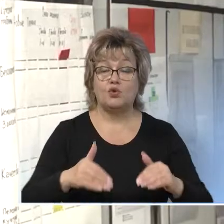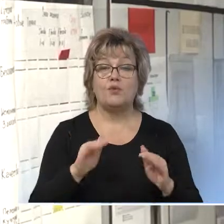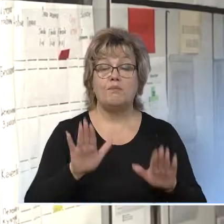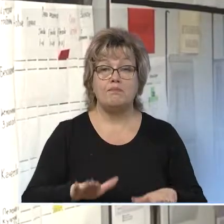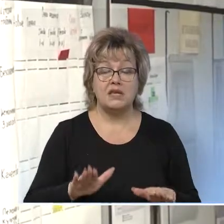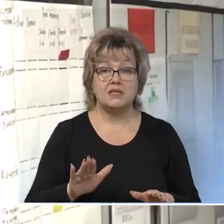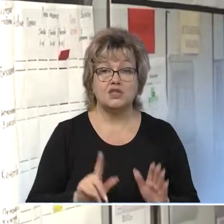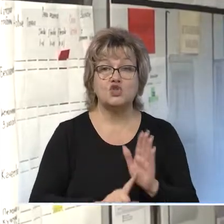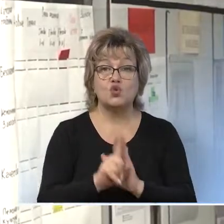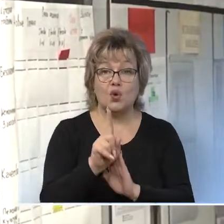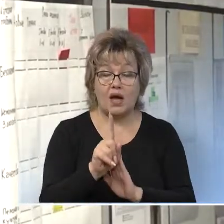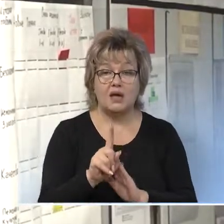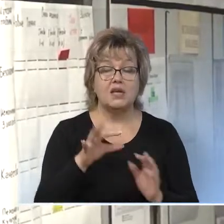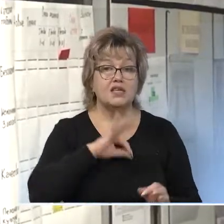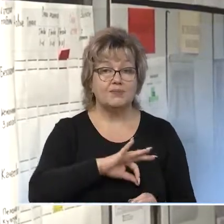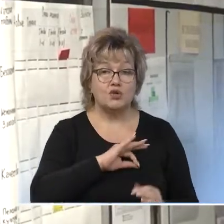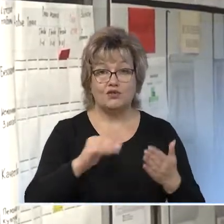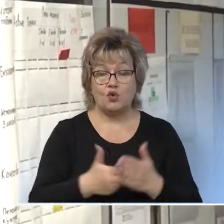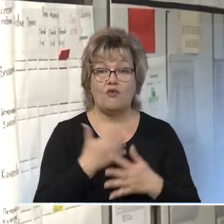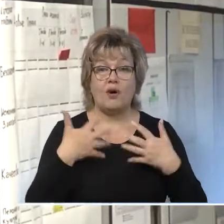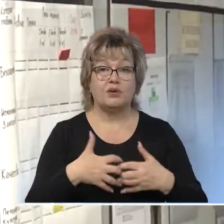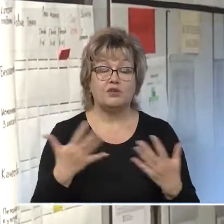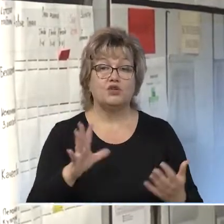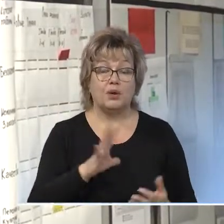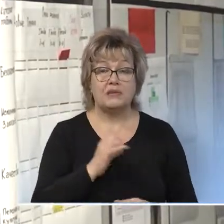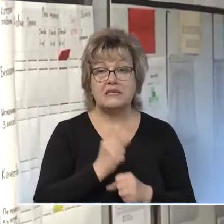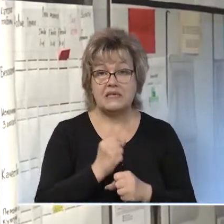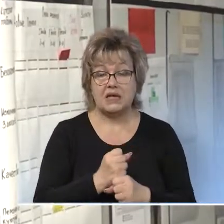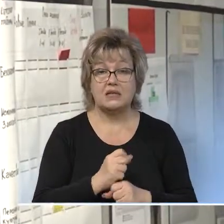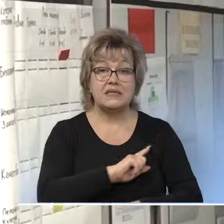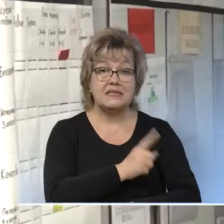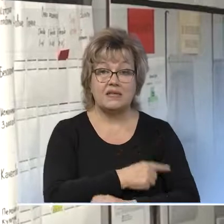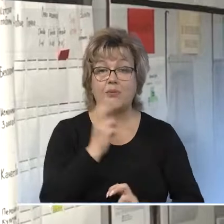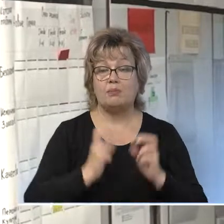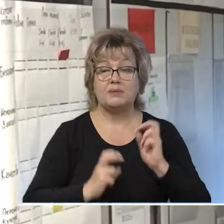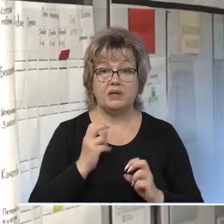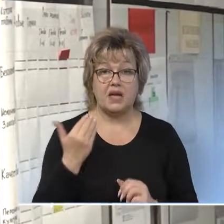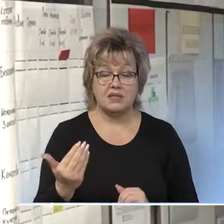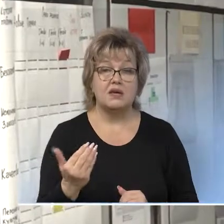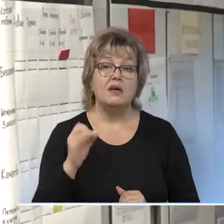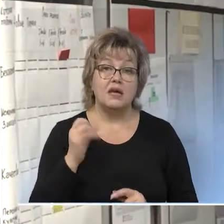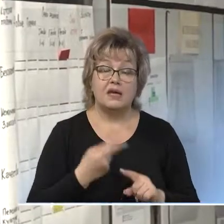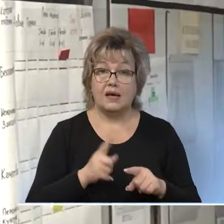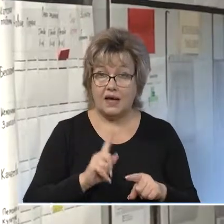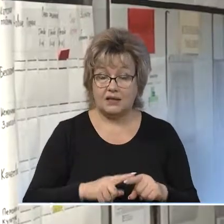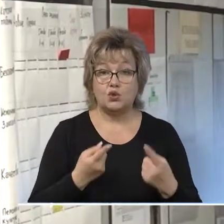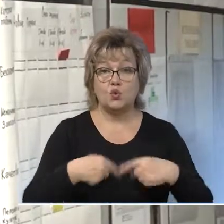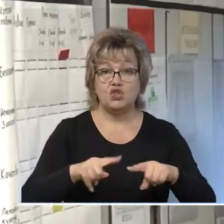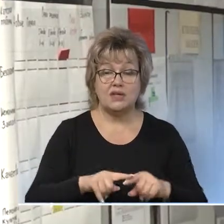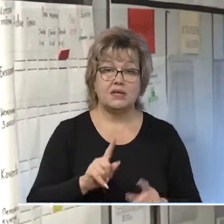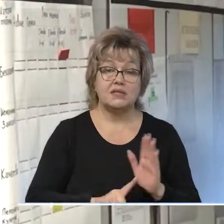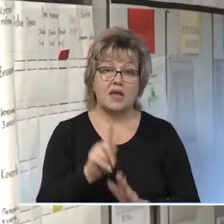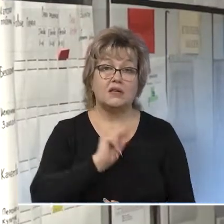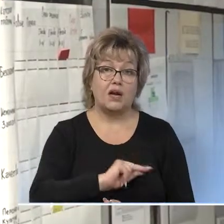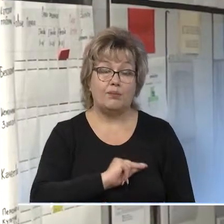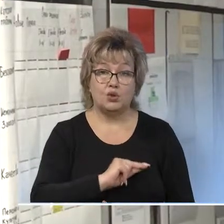голом месте, с нуля, с использованием совершенно нового оборудования, которое было сделано силами предприятия. И этот